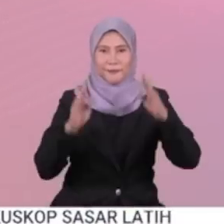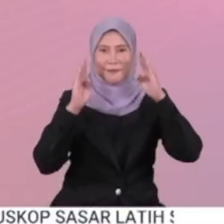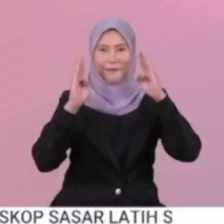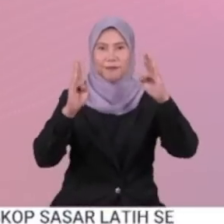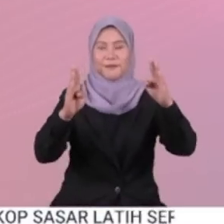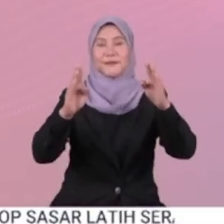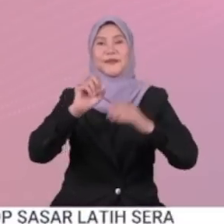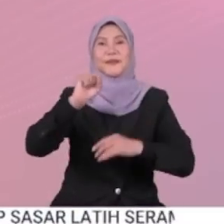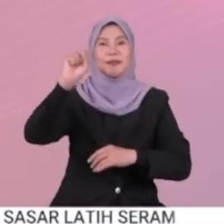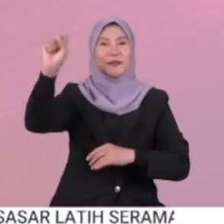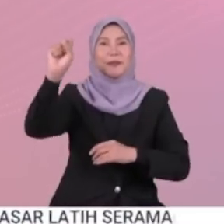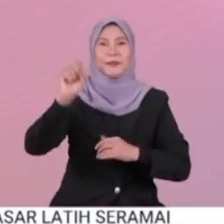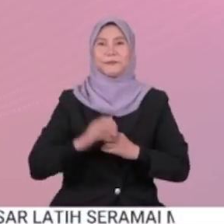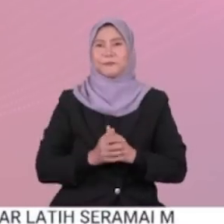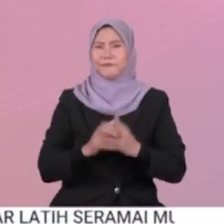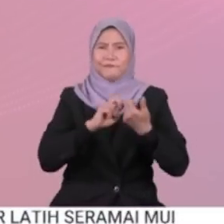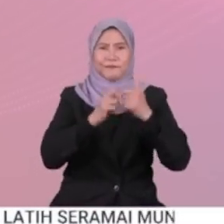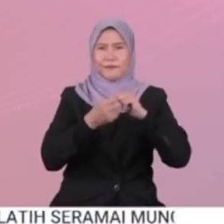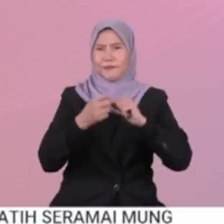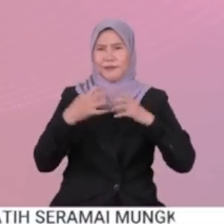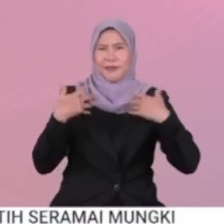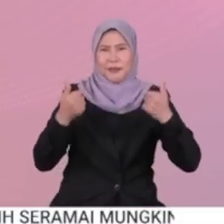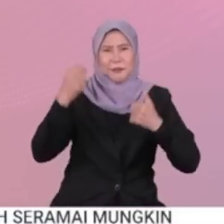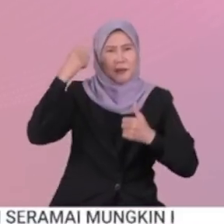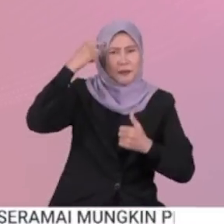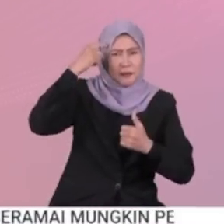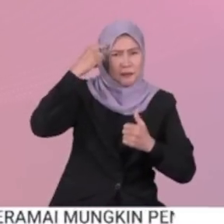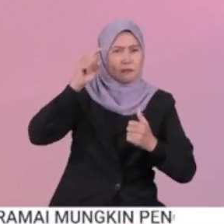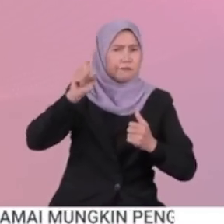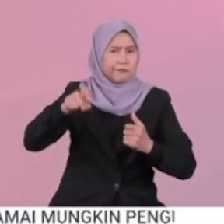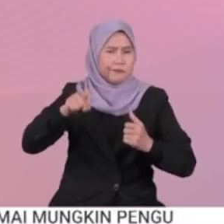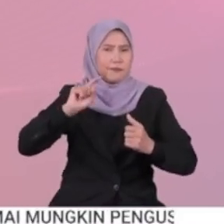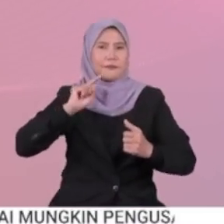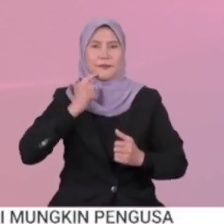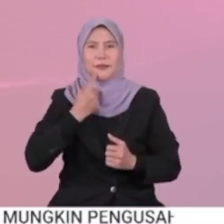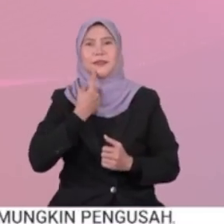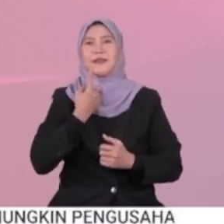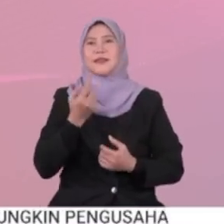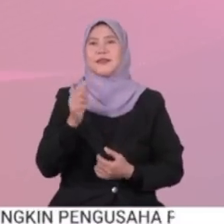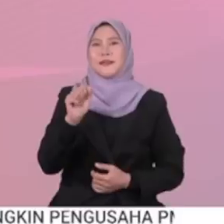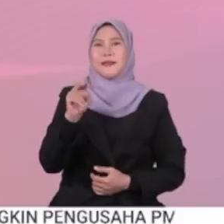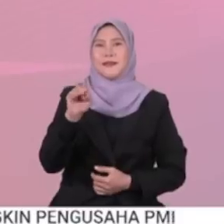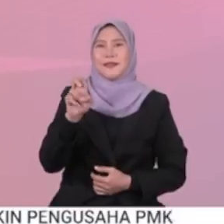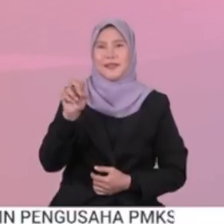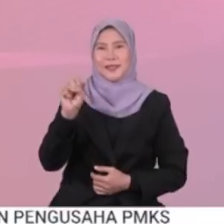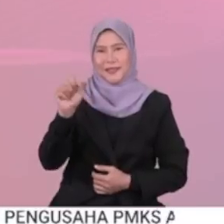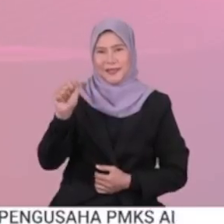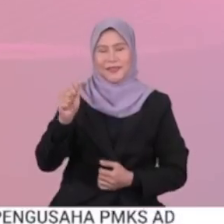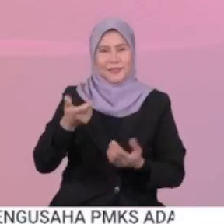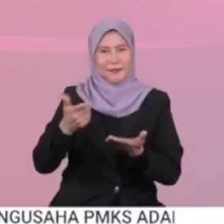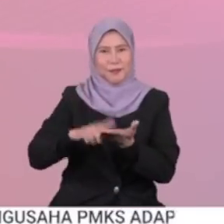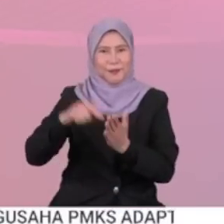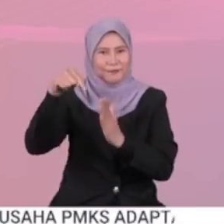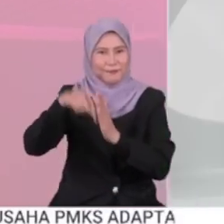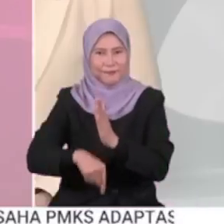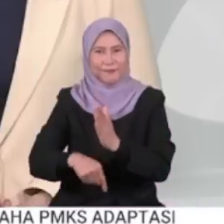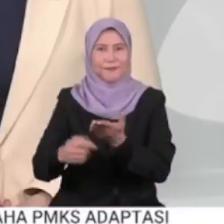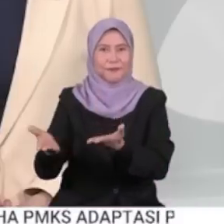Tumpuan negeri di bawah bayu mengenai isu kesihatan mental yang perlu dipandang serius. Anisia Dawles akan perincikan. Teruskan,